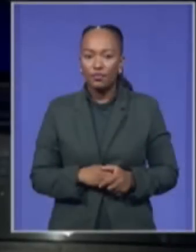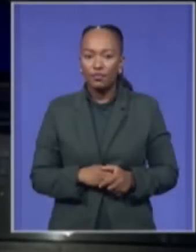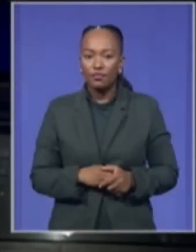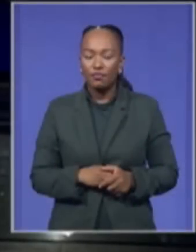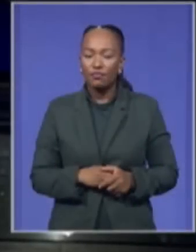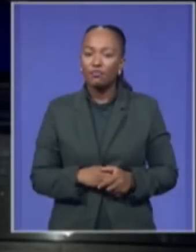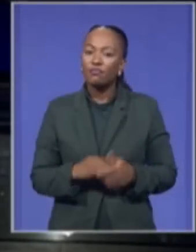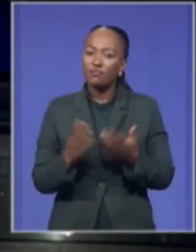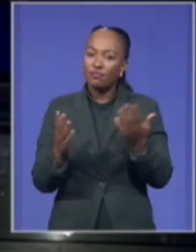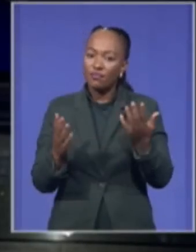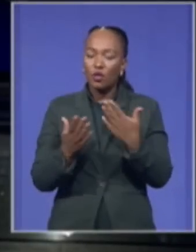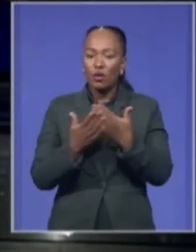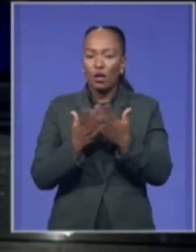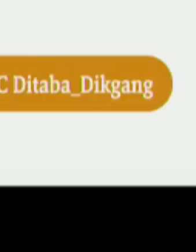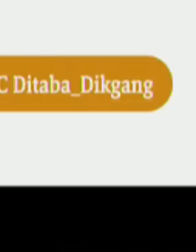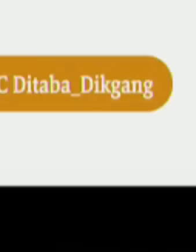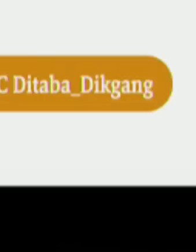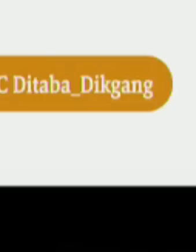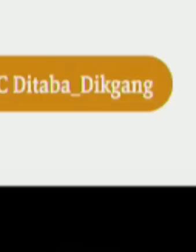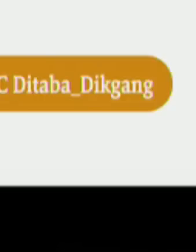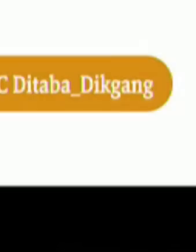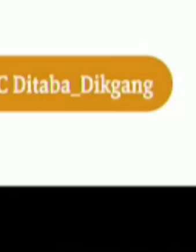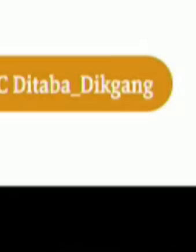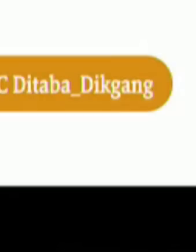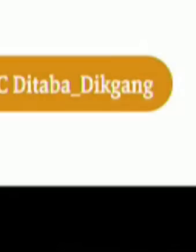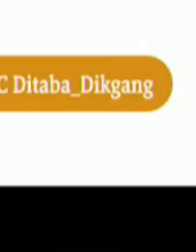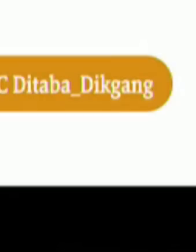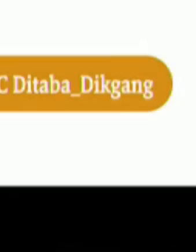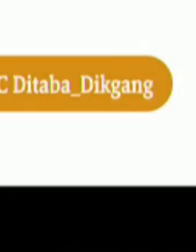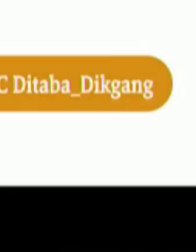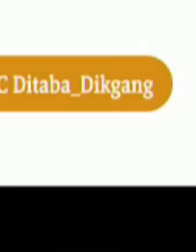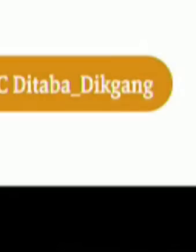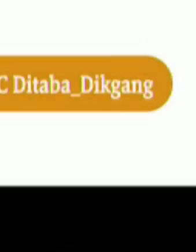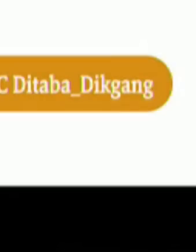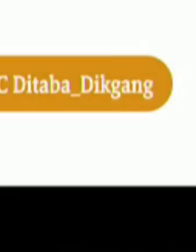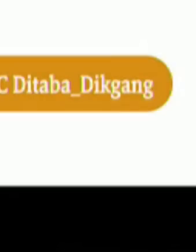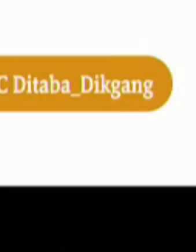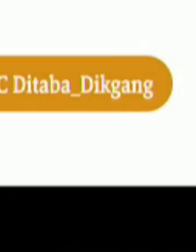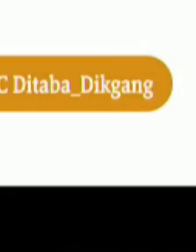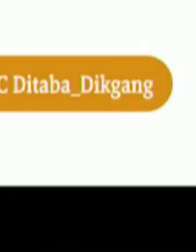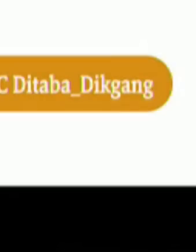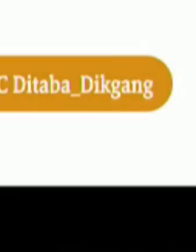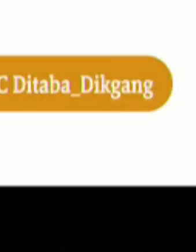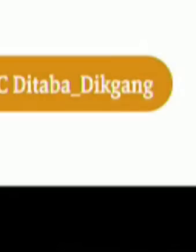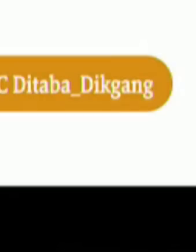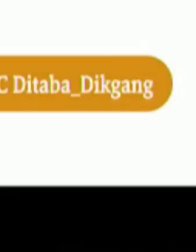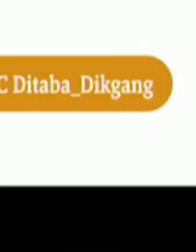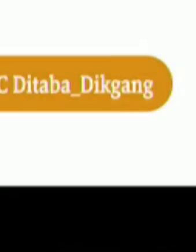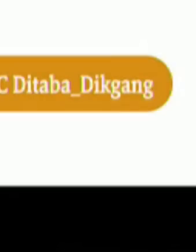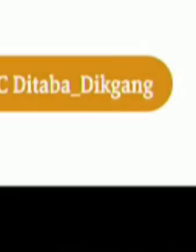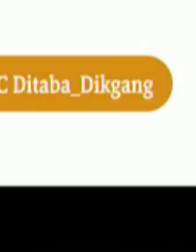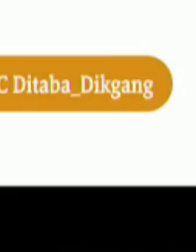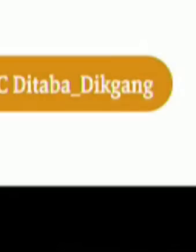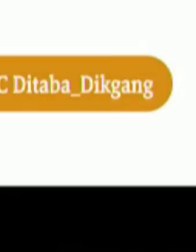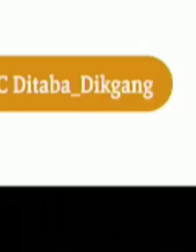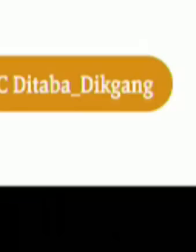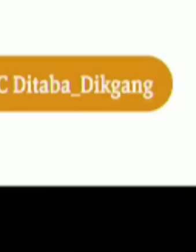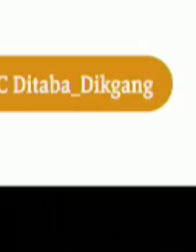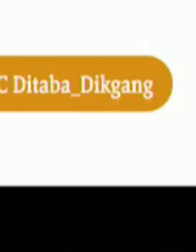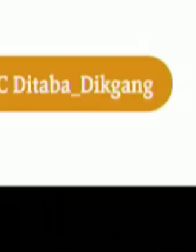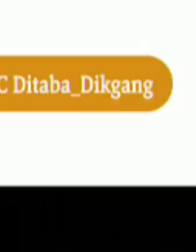Mui ka ikopanya le rona ho social media ka hare ya fumaneha ho Facebook ka ditaba dikgang_ X